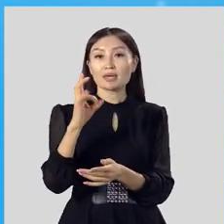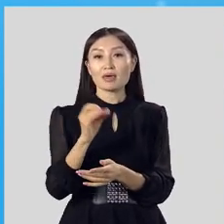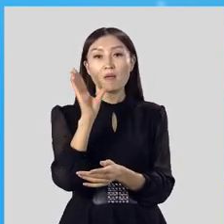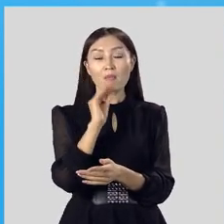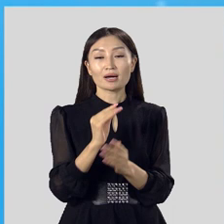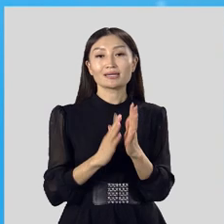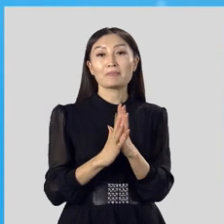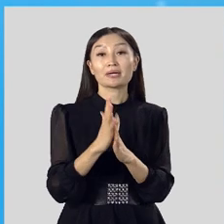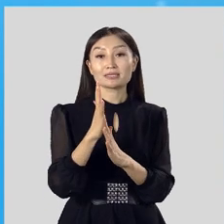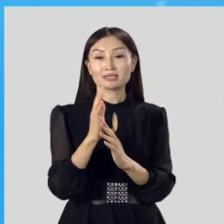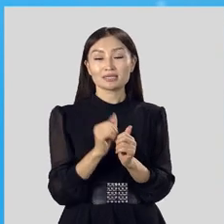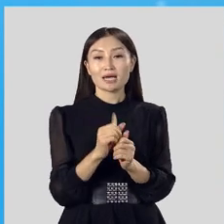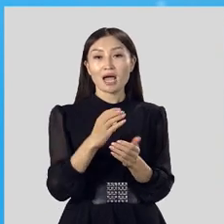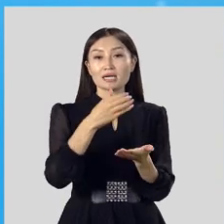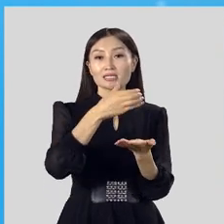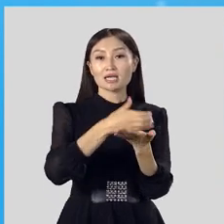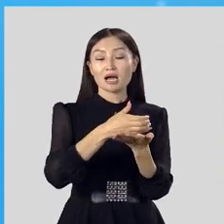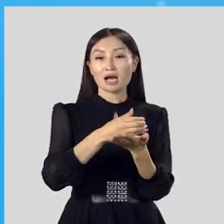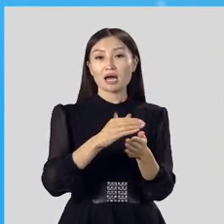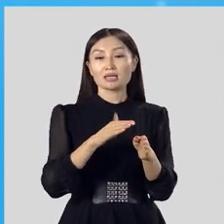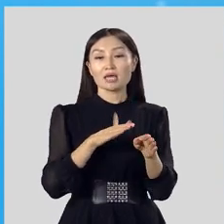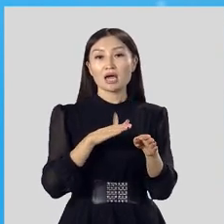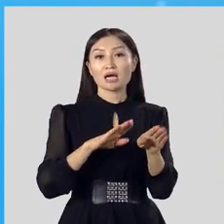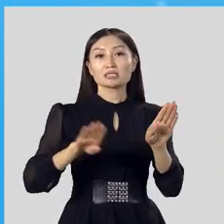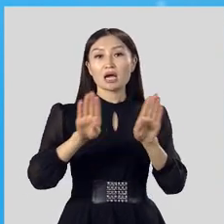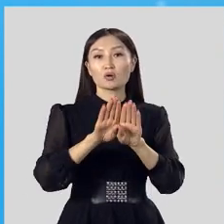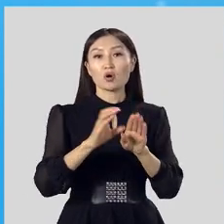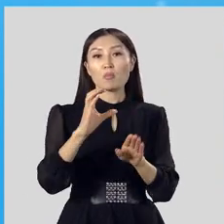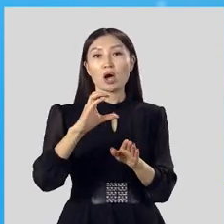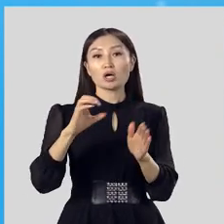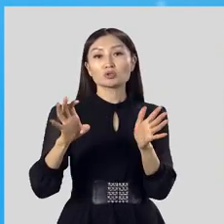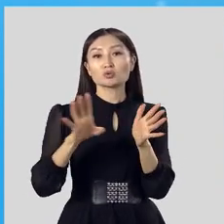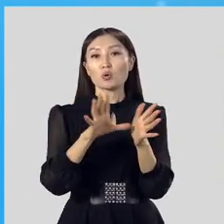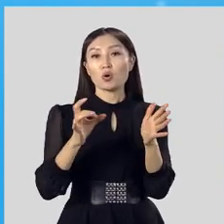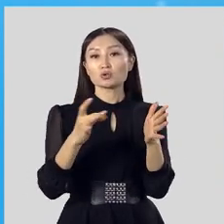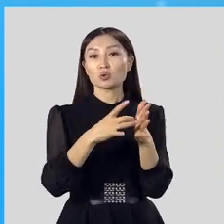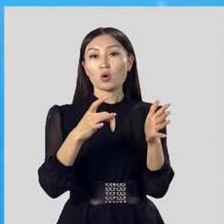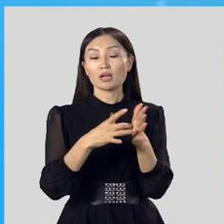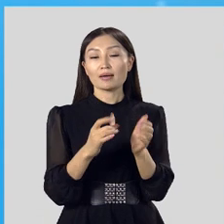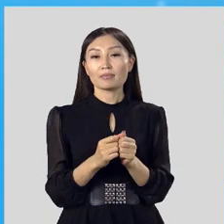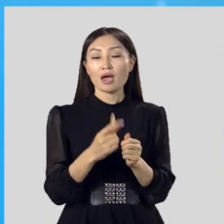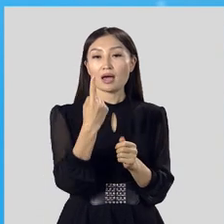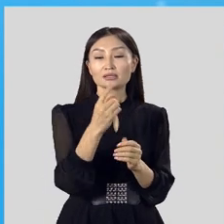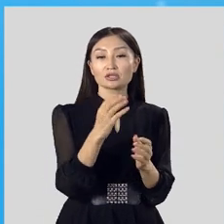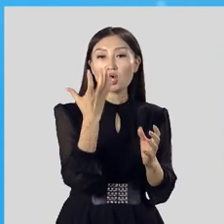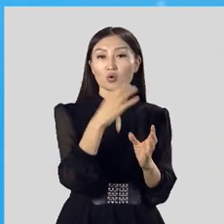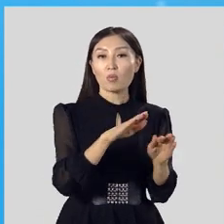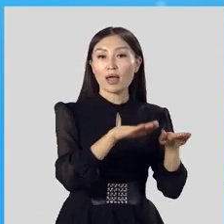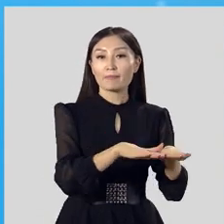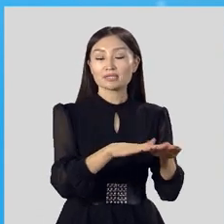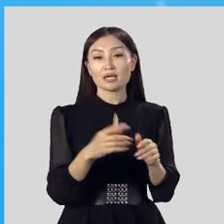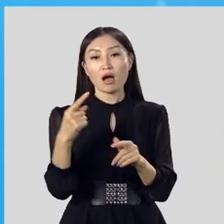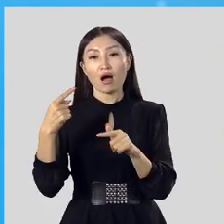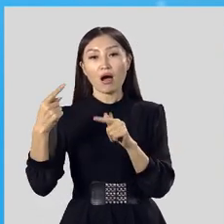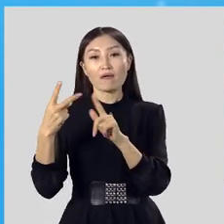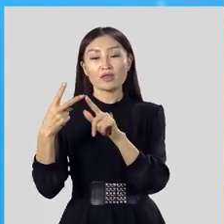могли прорасти. Стаканы накроем стеклами. 1 стакан поместим в теплое место, другой на